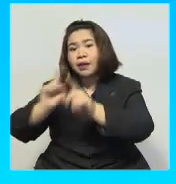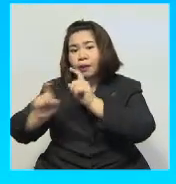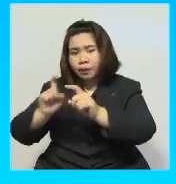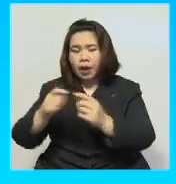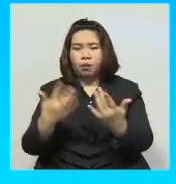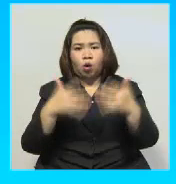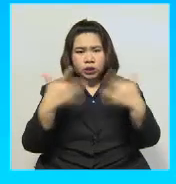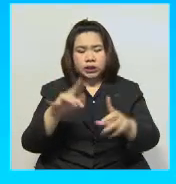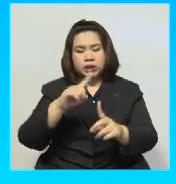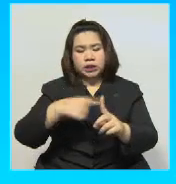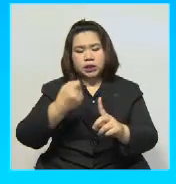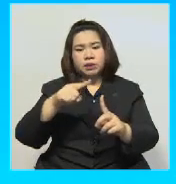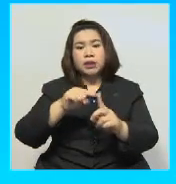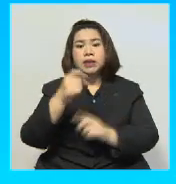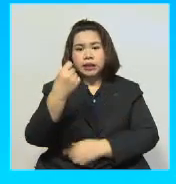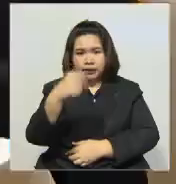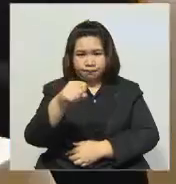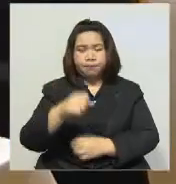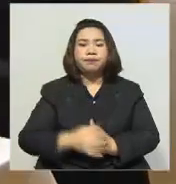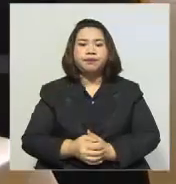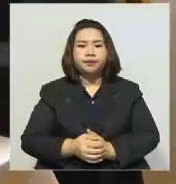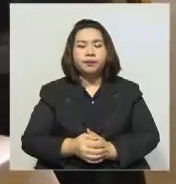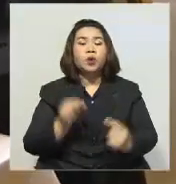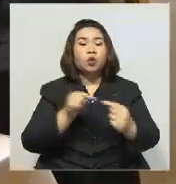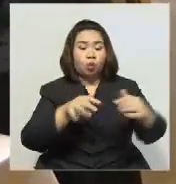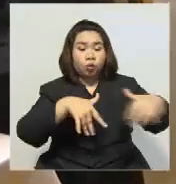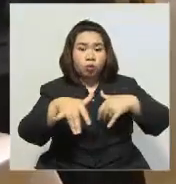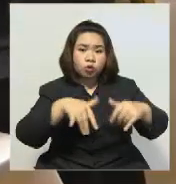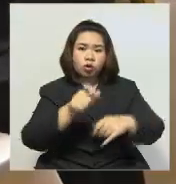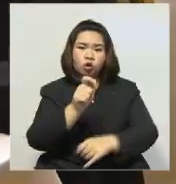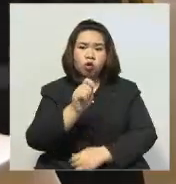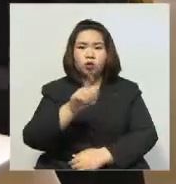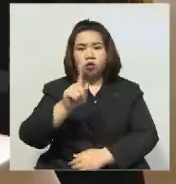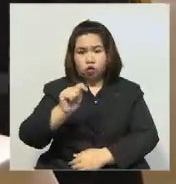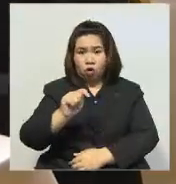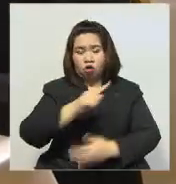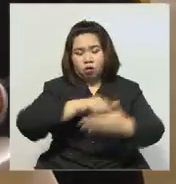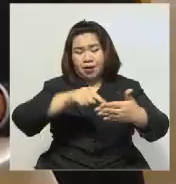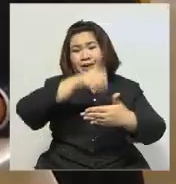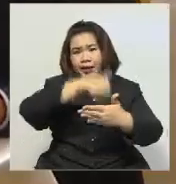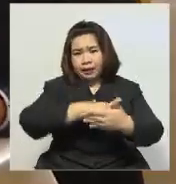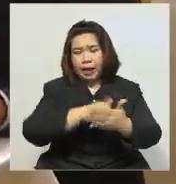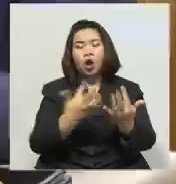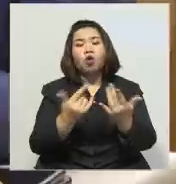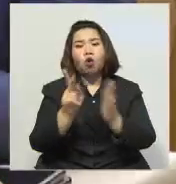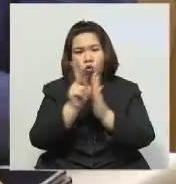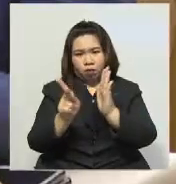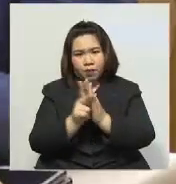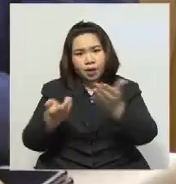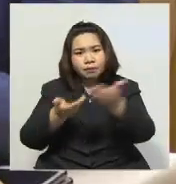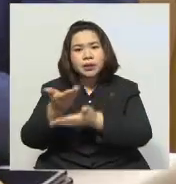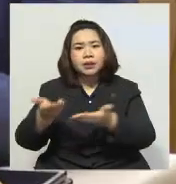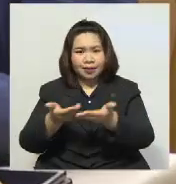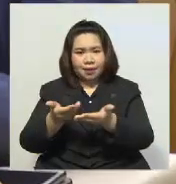ที่10พฤศจิกายนนี้ค่ะ ส่วนเรื่องของการเลือกตั้งท้องถิ่นนะคะตอนนี้กฎหมายกำลังเข้าสู่การพิจารณาของสภา